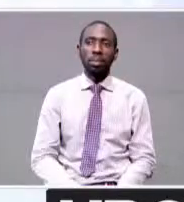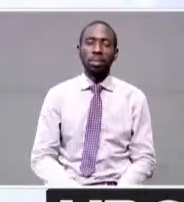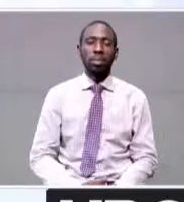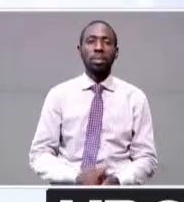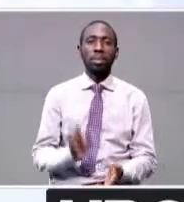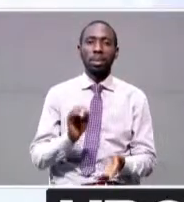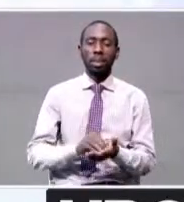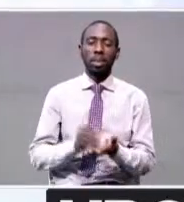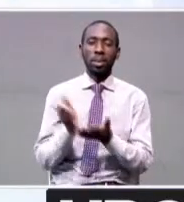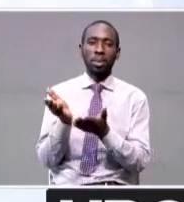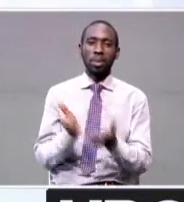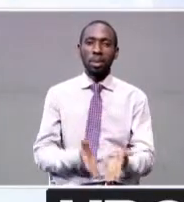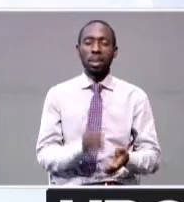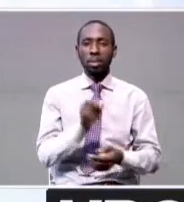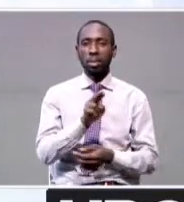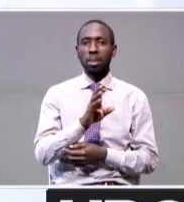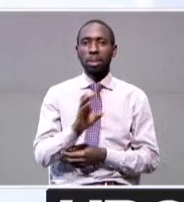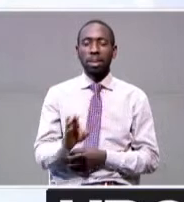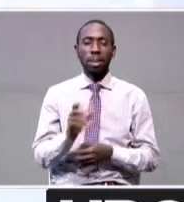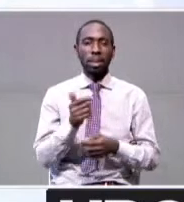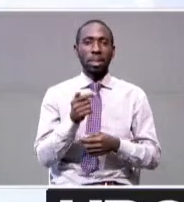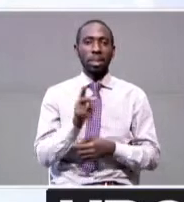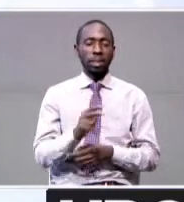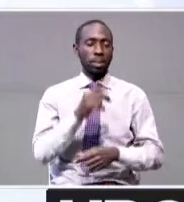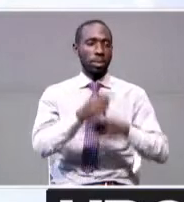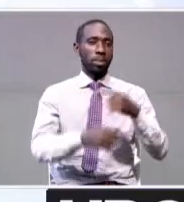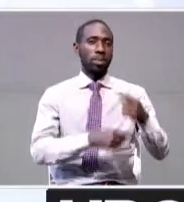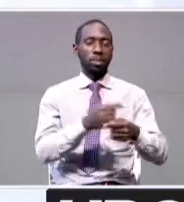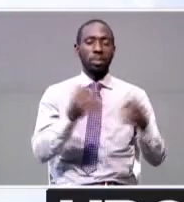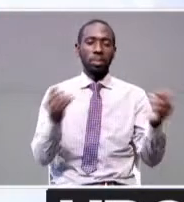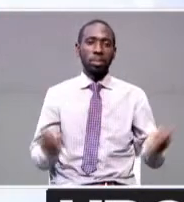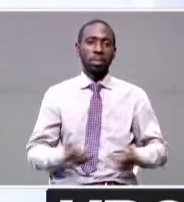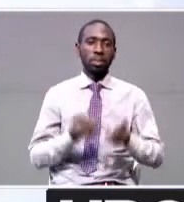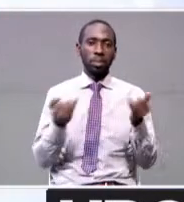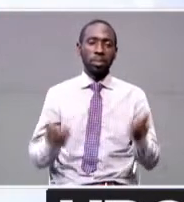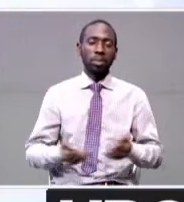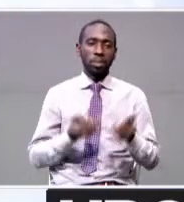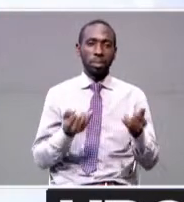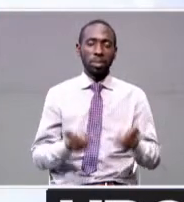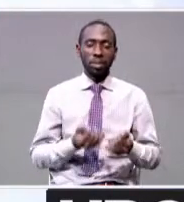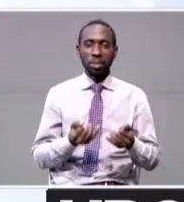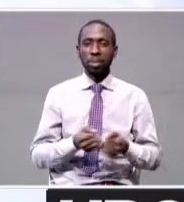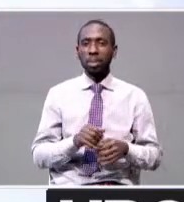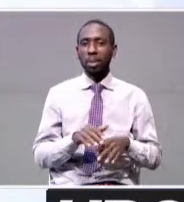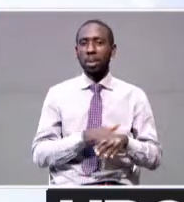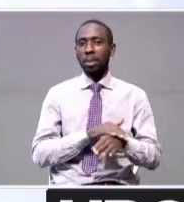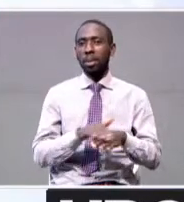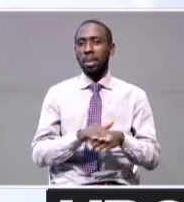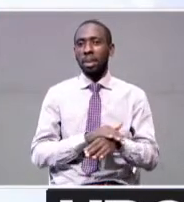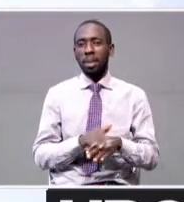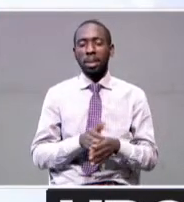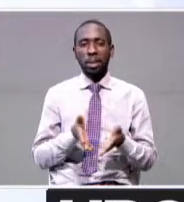Ziramu kwadiriza ku UBC TV nkomi one kitundu ekyokubiri ekya maulire gaffe UBC Leero.